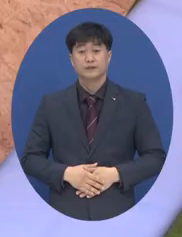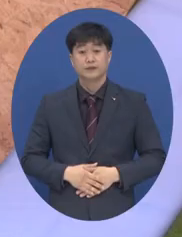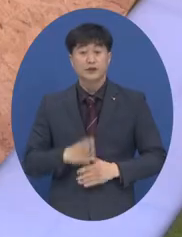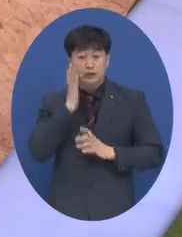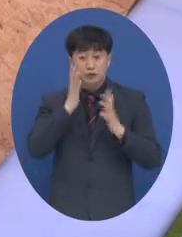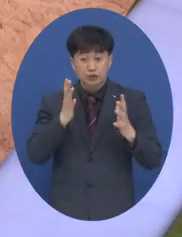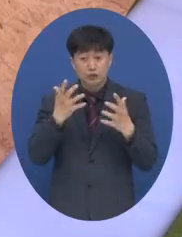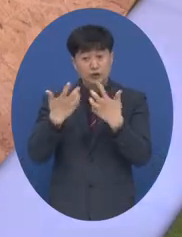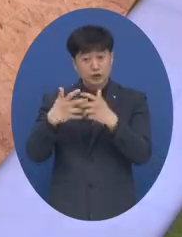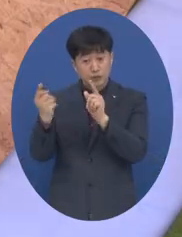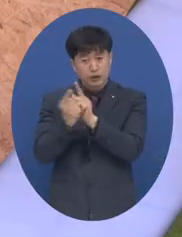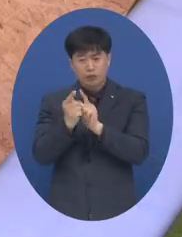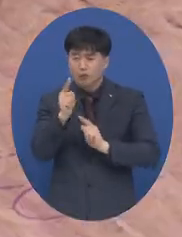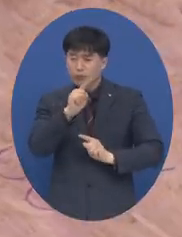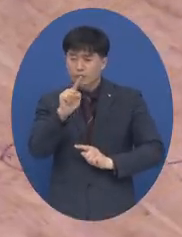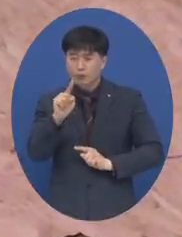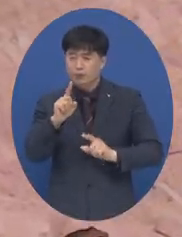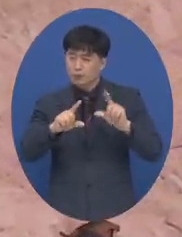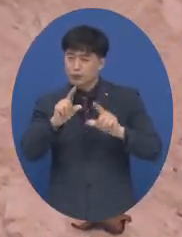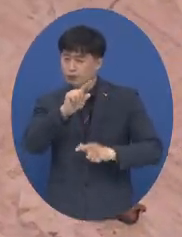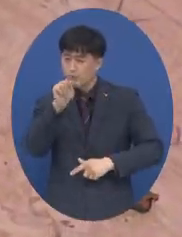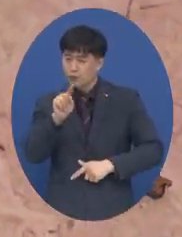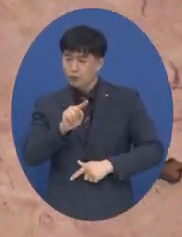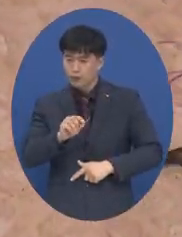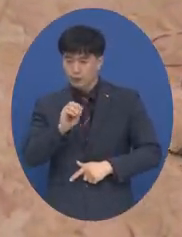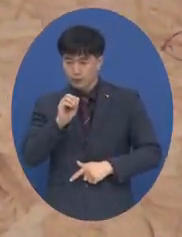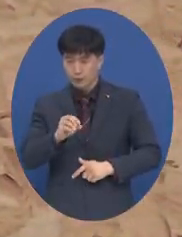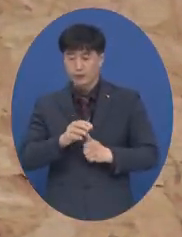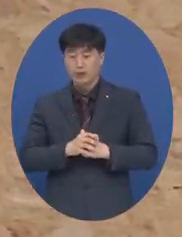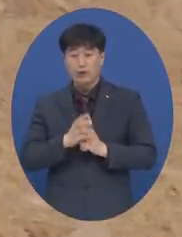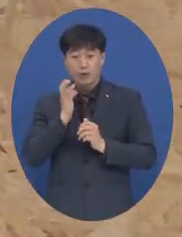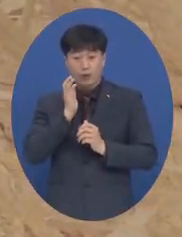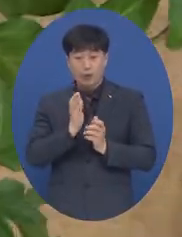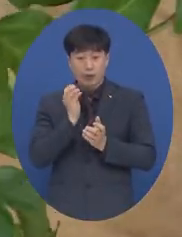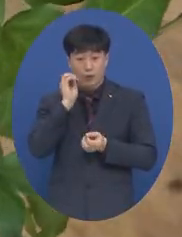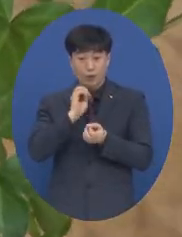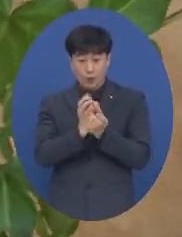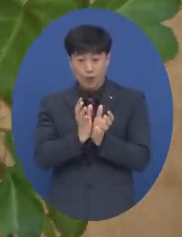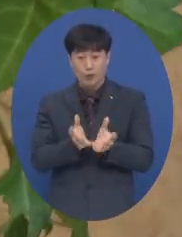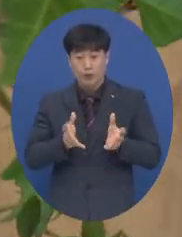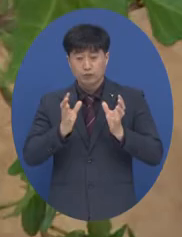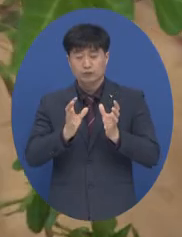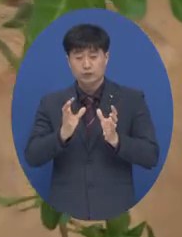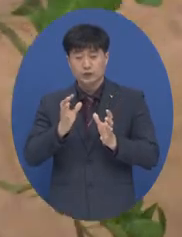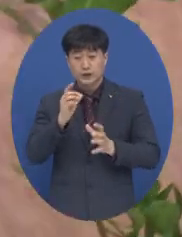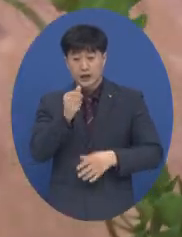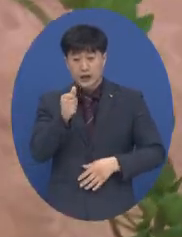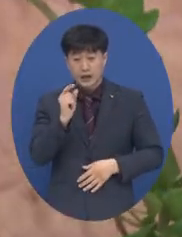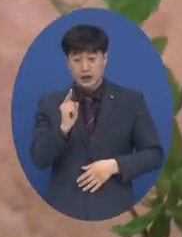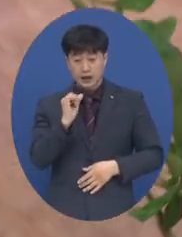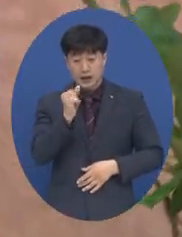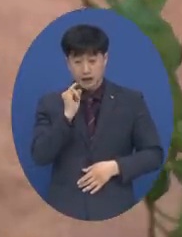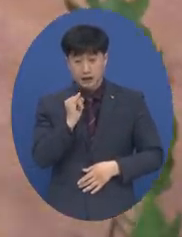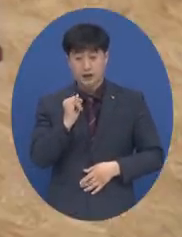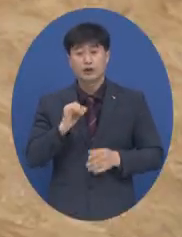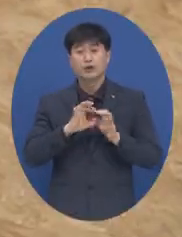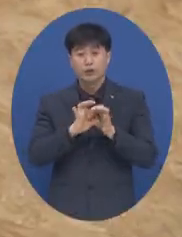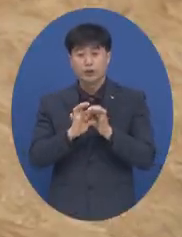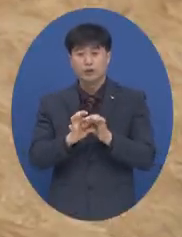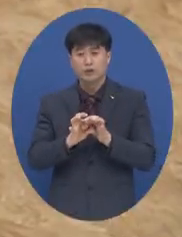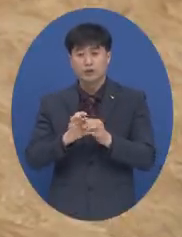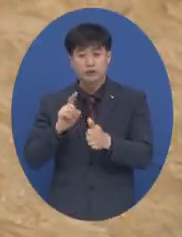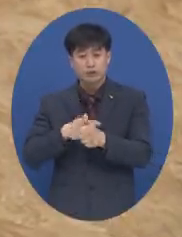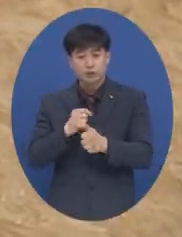식물이 기괴한 나면 어떤 모습일까 화분이 인공지능을 통해 스스로 움직이고 생육 관리도 직접 합니다